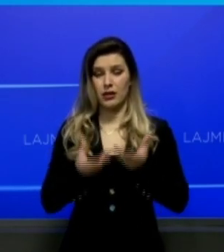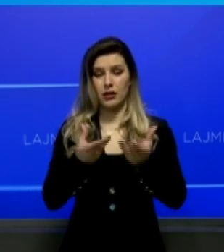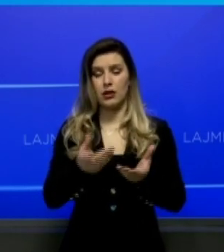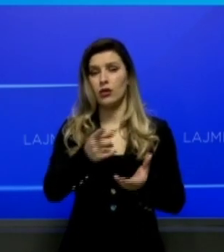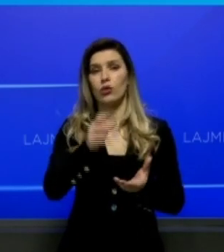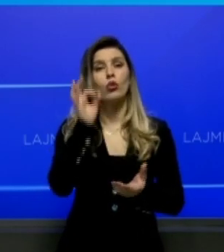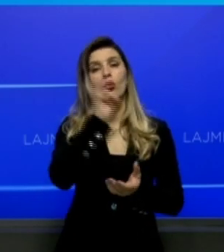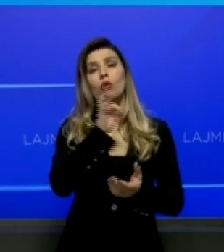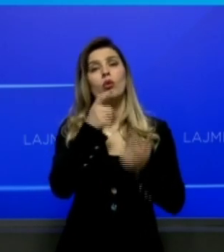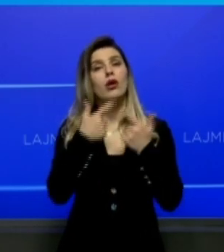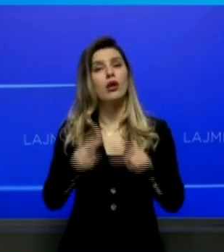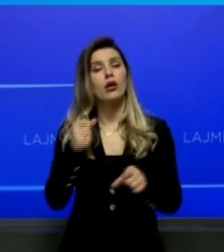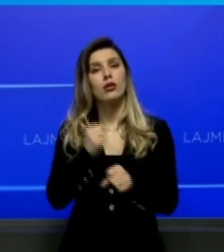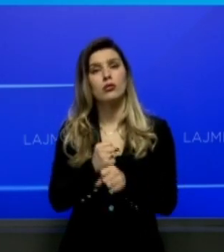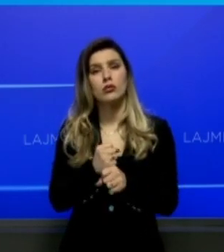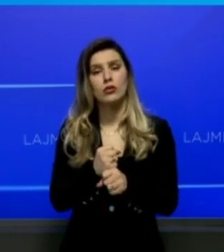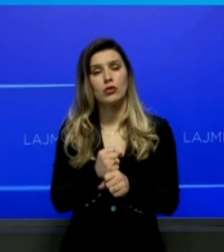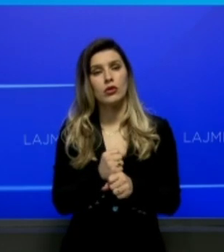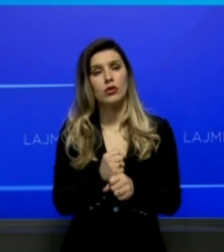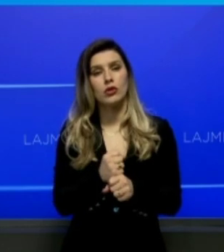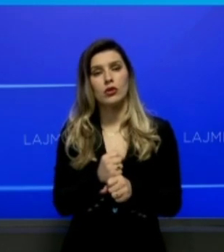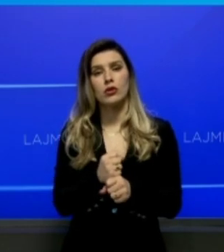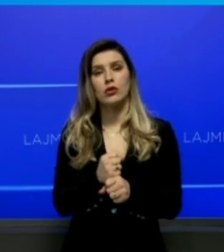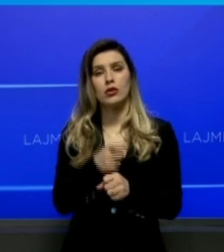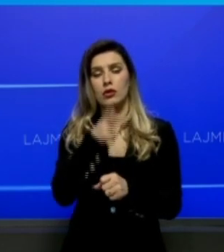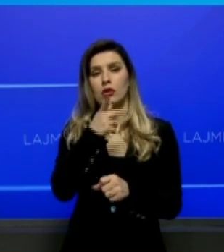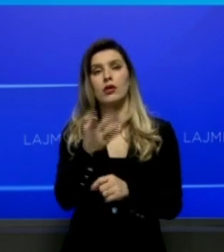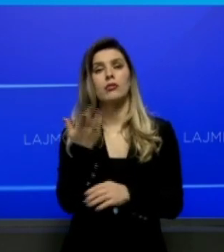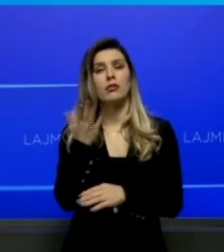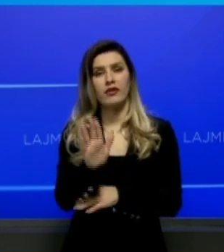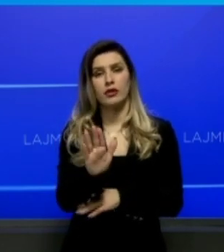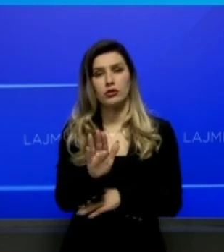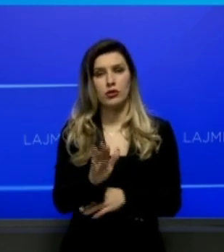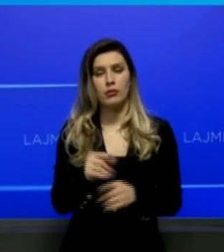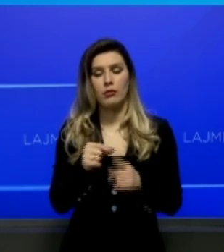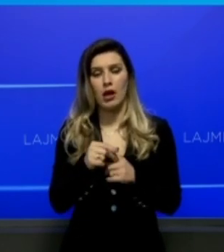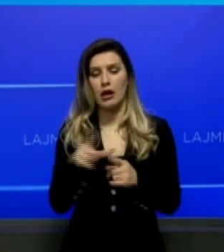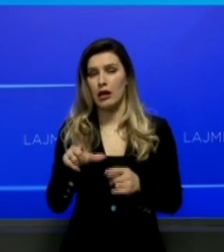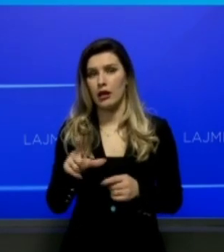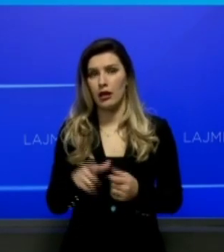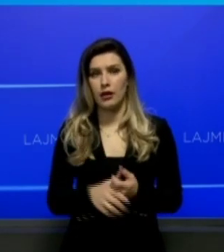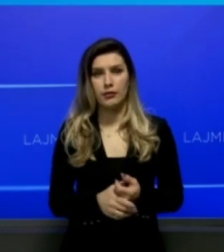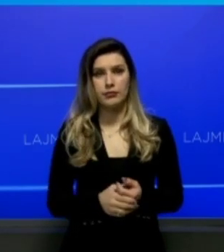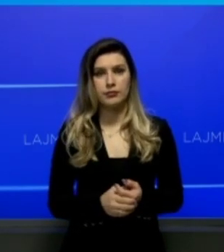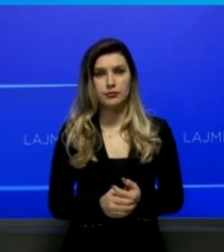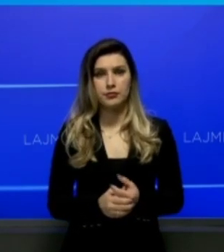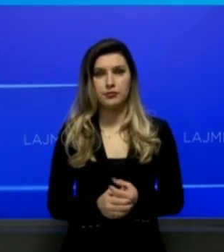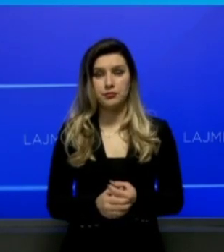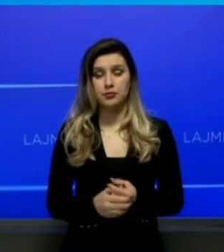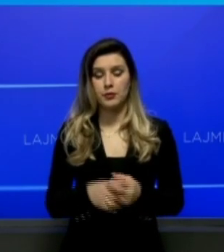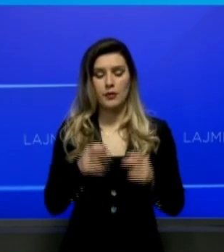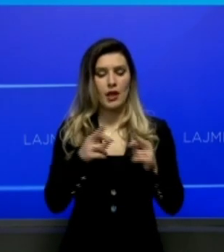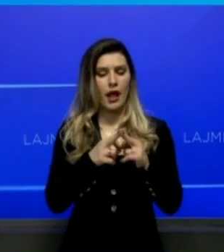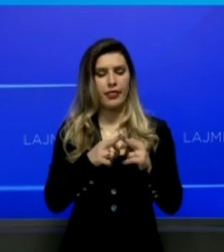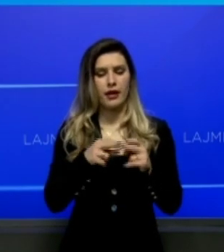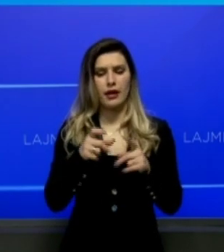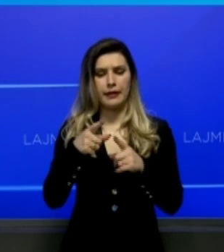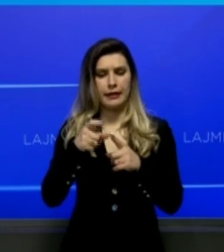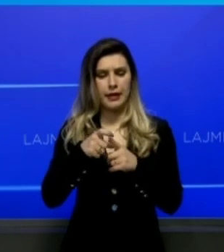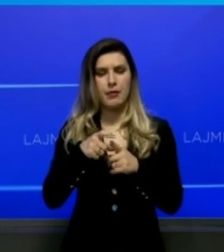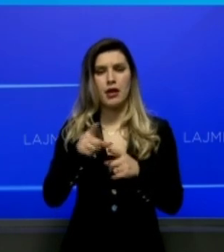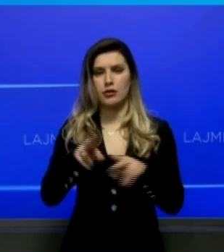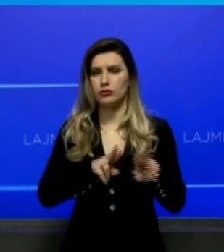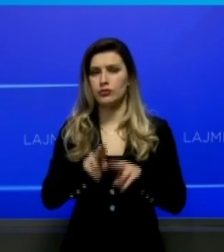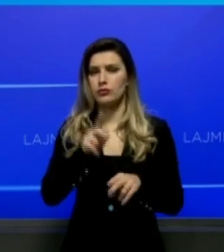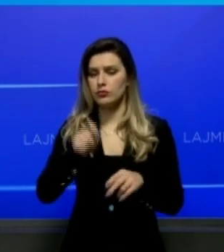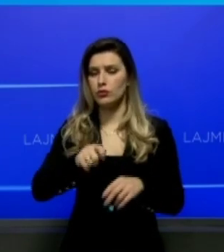autorizim për të përfaqësuar pandehurin publik. Prokurori atë dhe Dema tha se vendimi për shtyrje